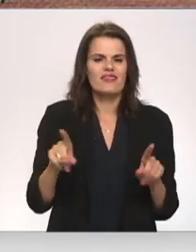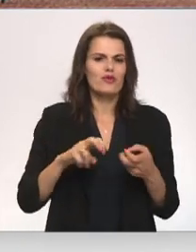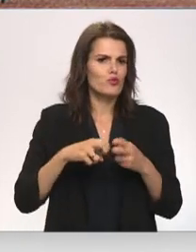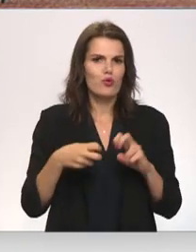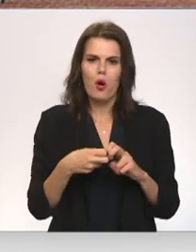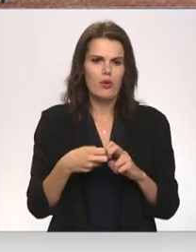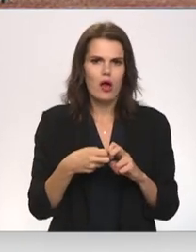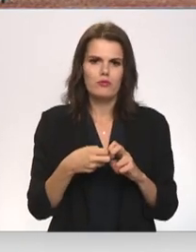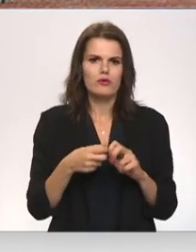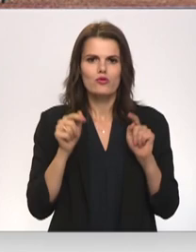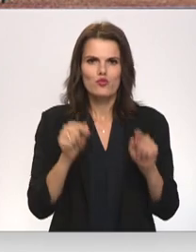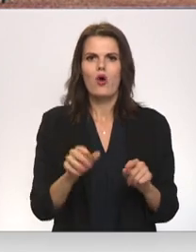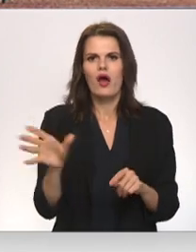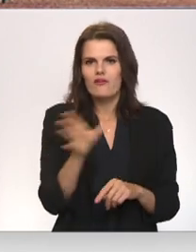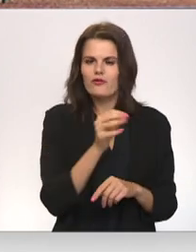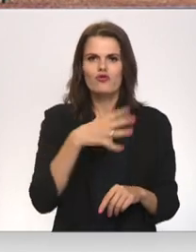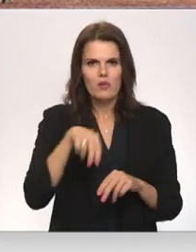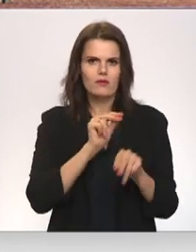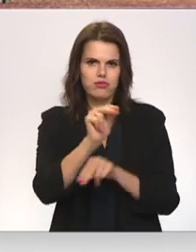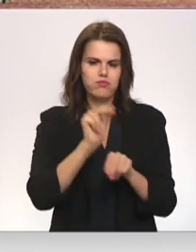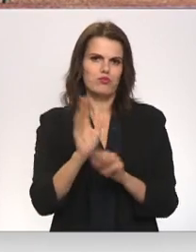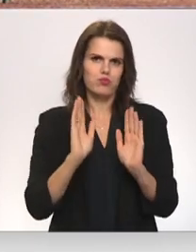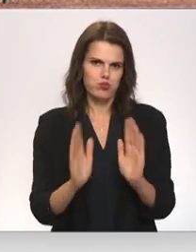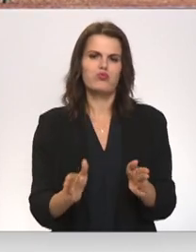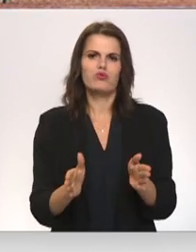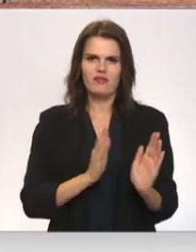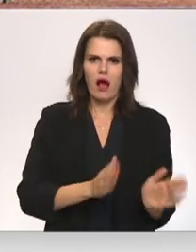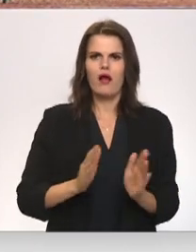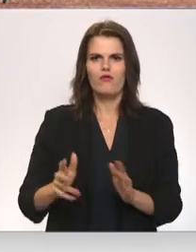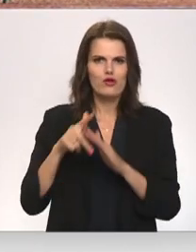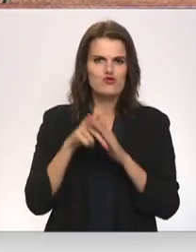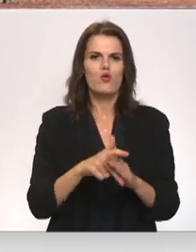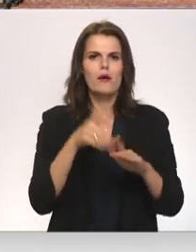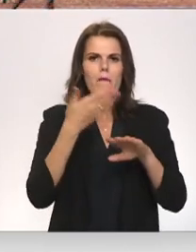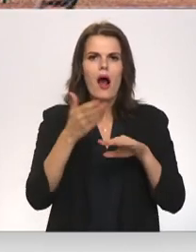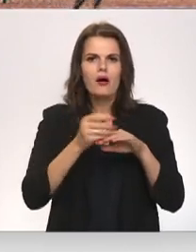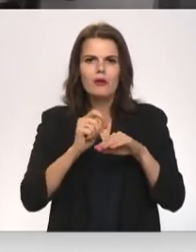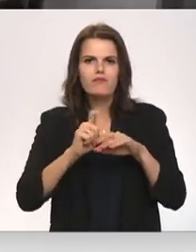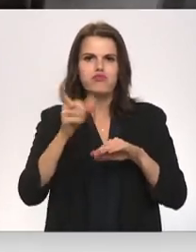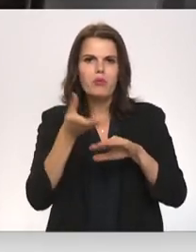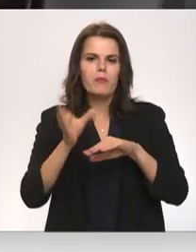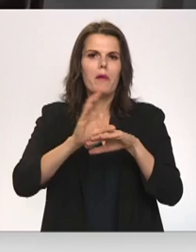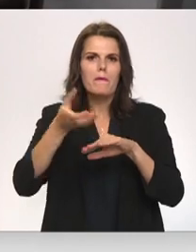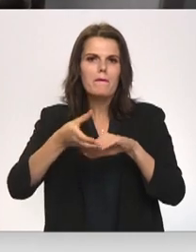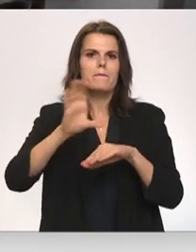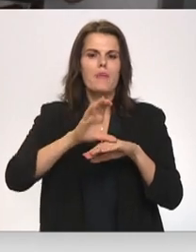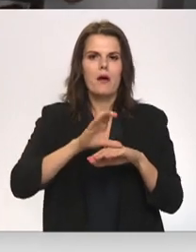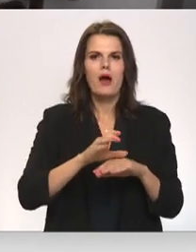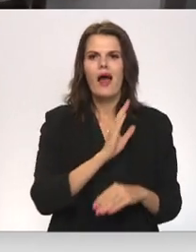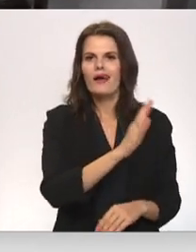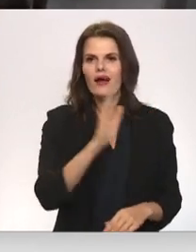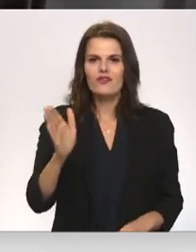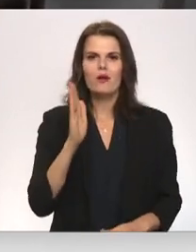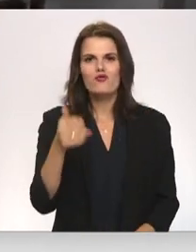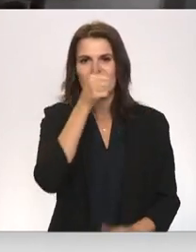iemesls. Šo visu mēs uztrenēsim, jo slodze tiks audzēta pakāpeniski. Iesauktajiem būs individuālā